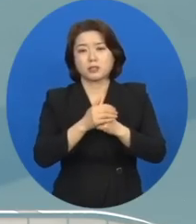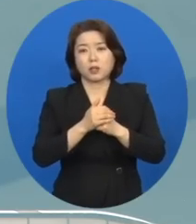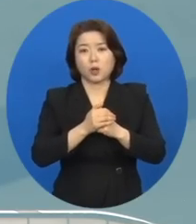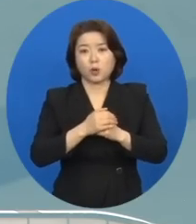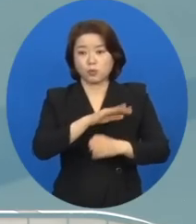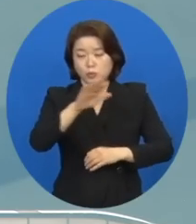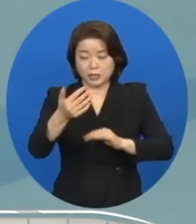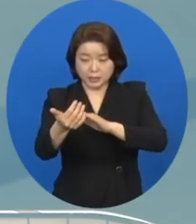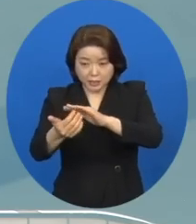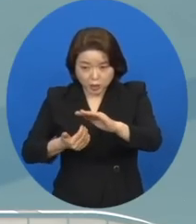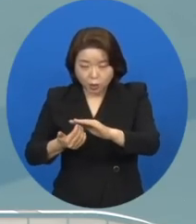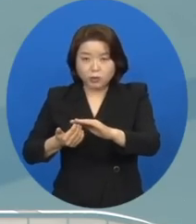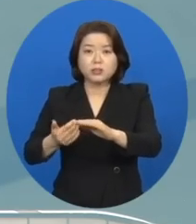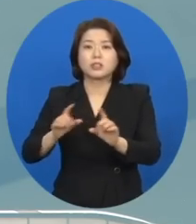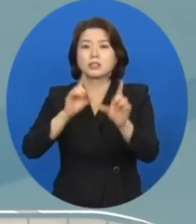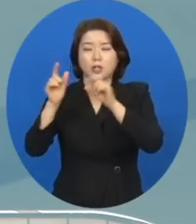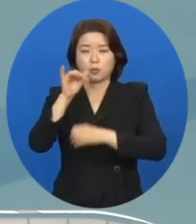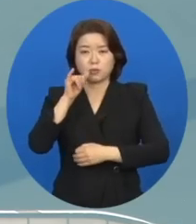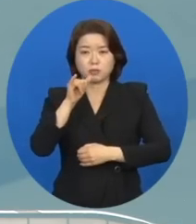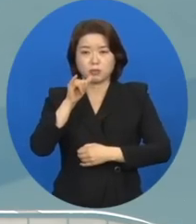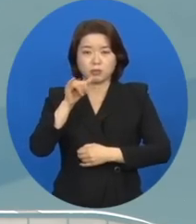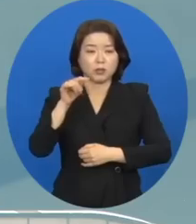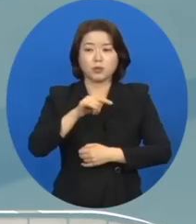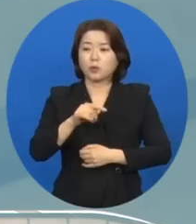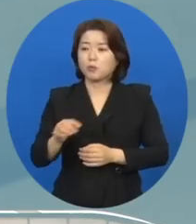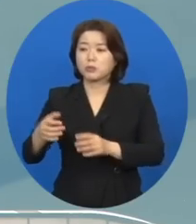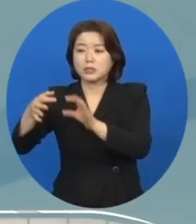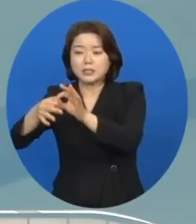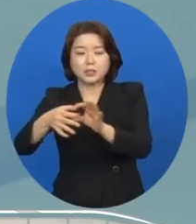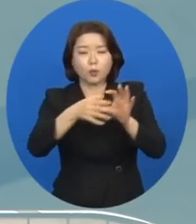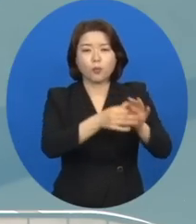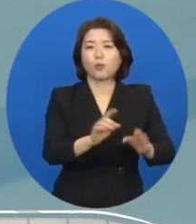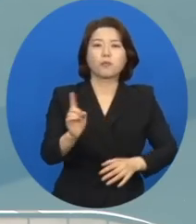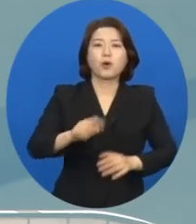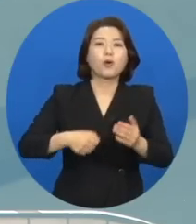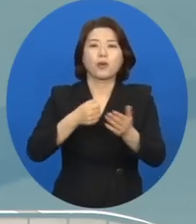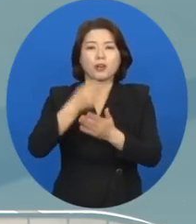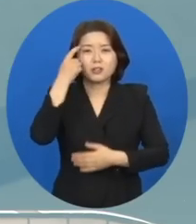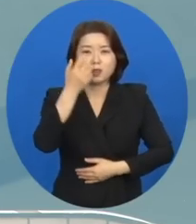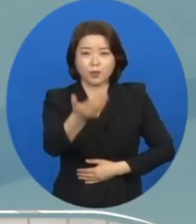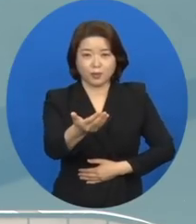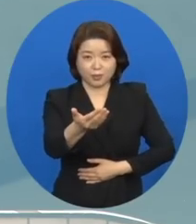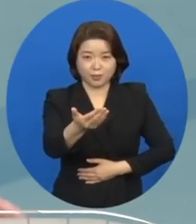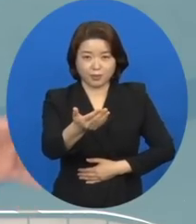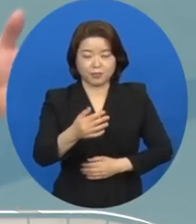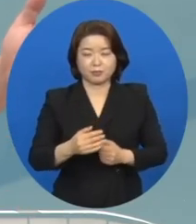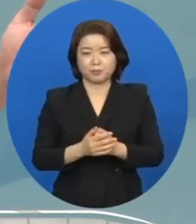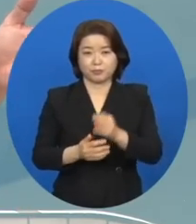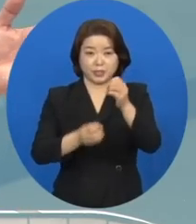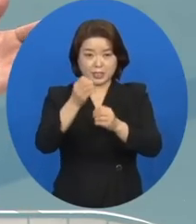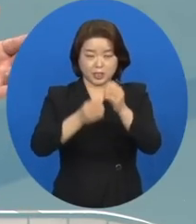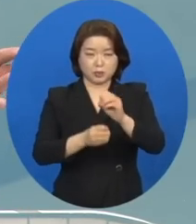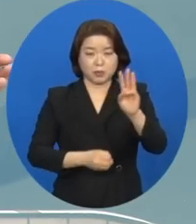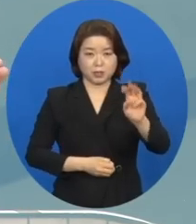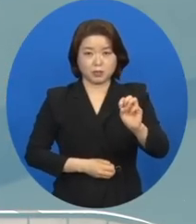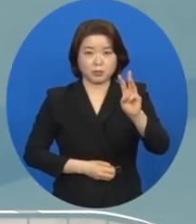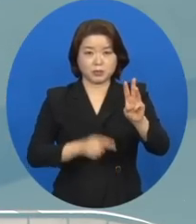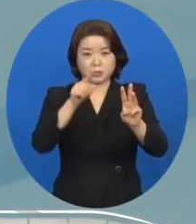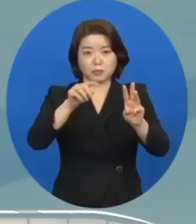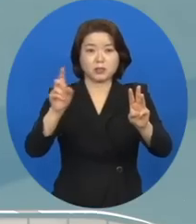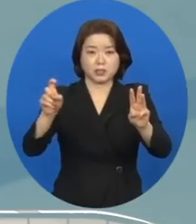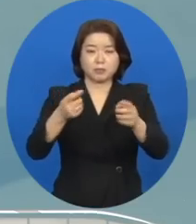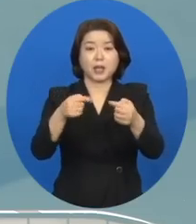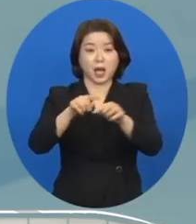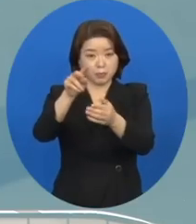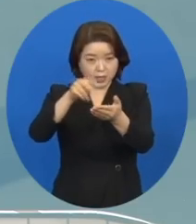있어요. 여러분 어디에 서시겠습니까? 시편 33편 10절 말씀, 11절 말씀 함께 읽어보겠습니다.